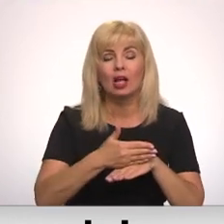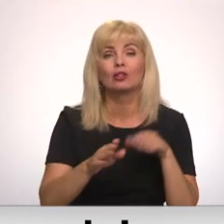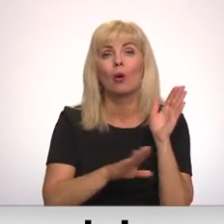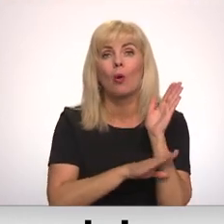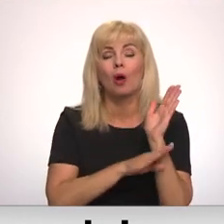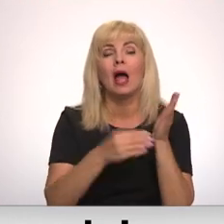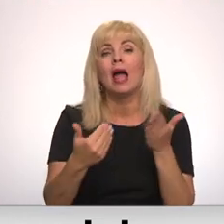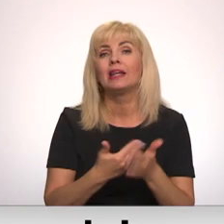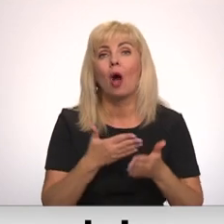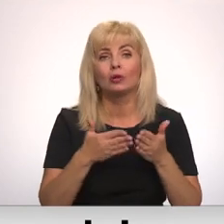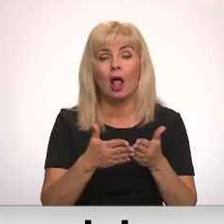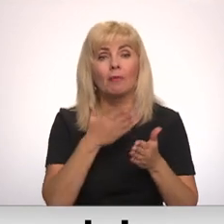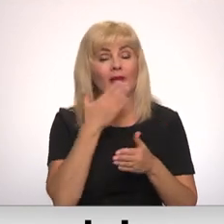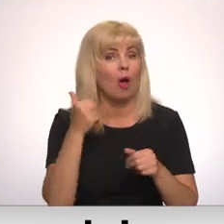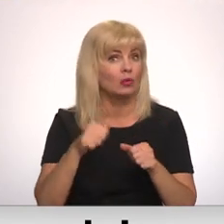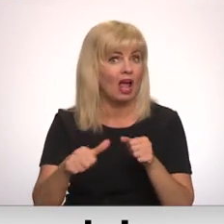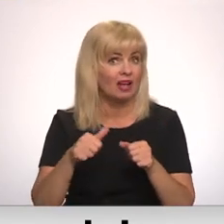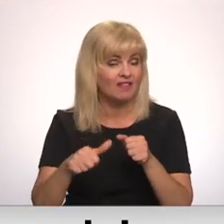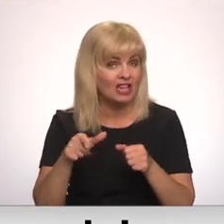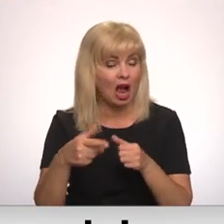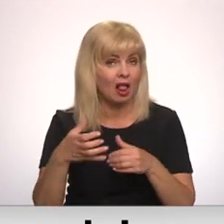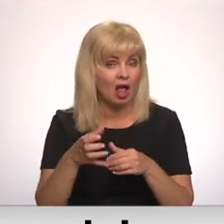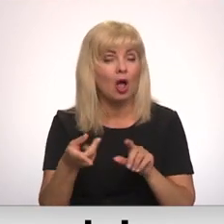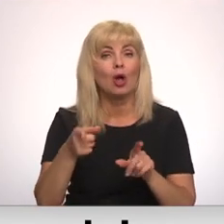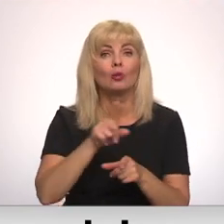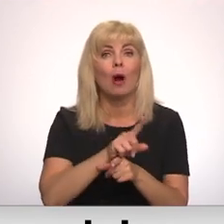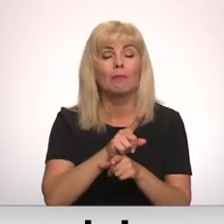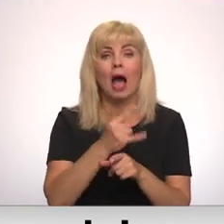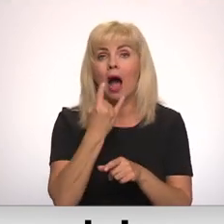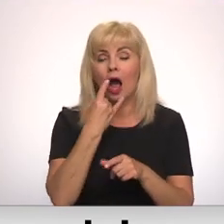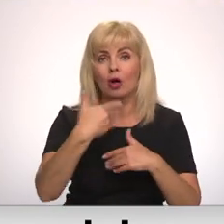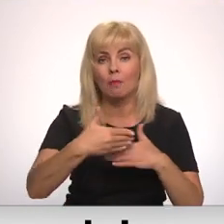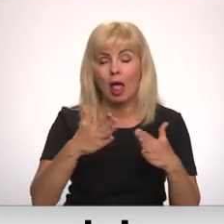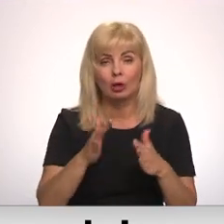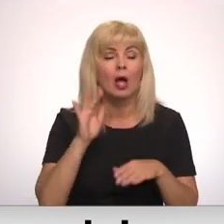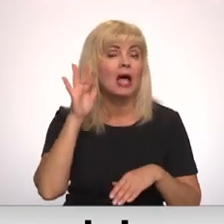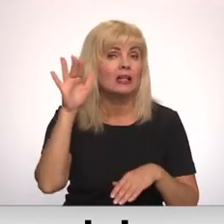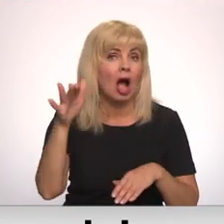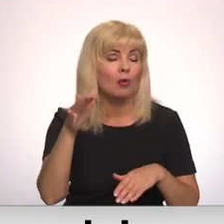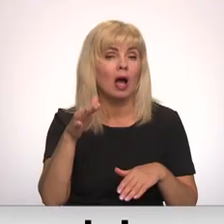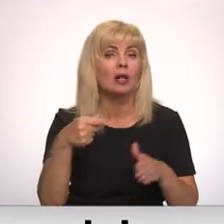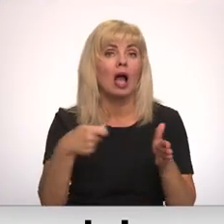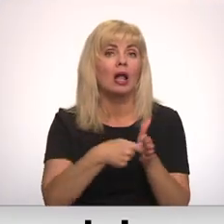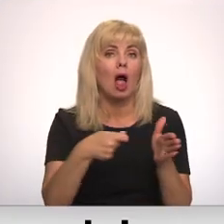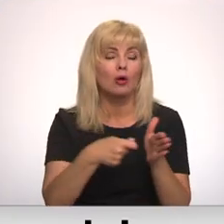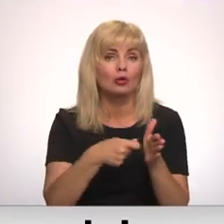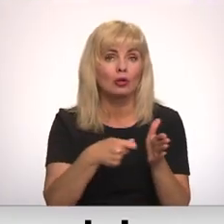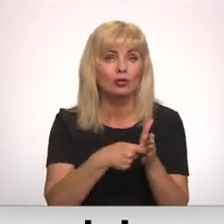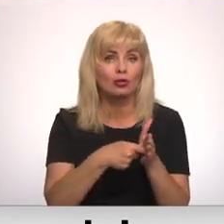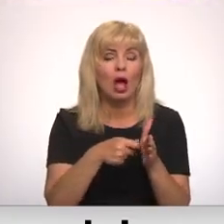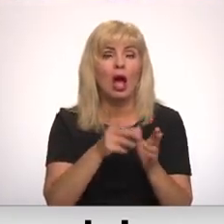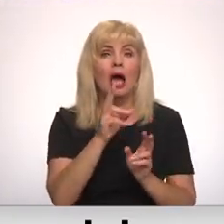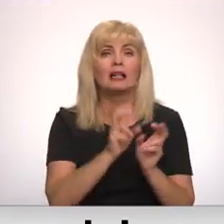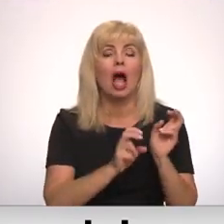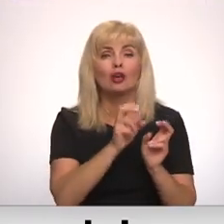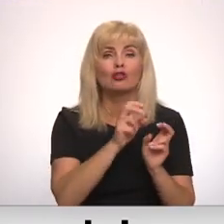Jaunie laivai nav arī degvielas tvertnes. To nomainījuši akumulātori, kas nākotnē tikšot uzlādēt ar kūdras ražošanas